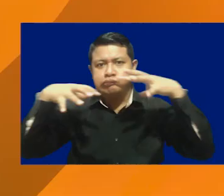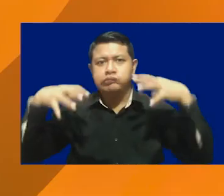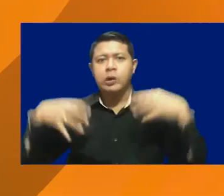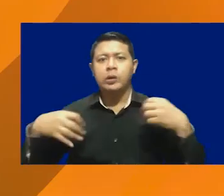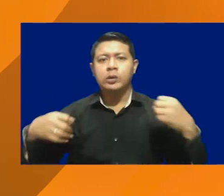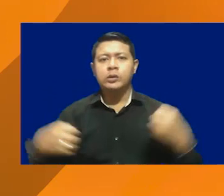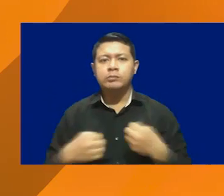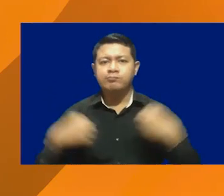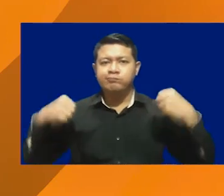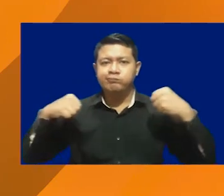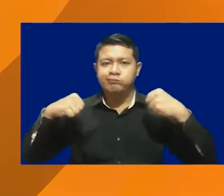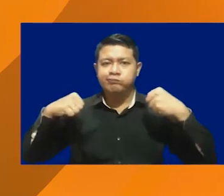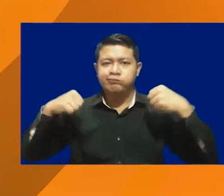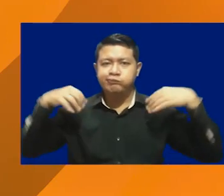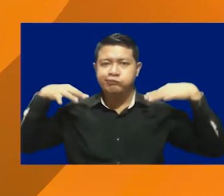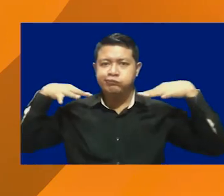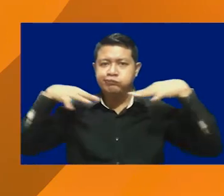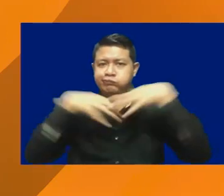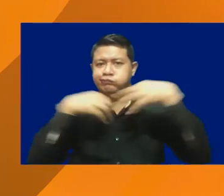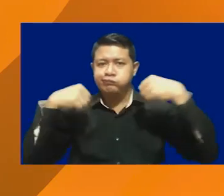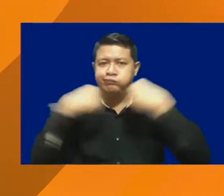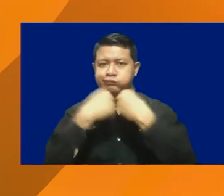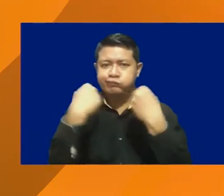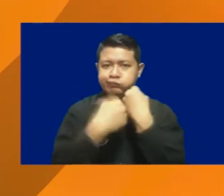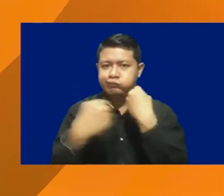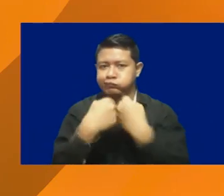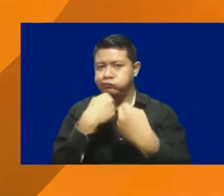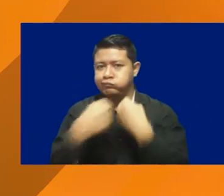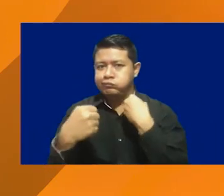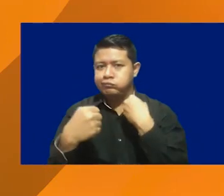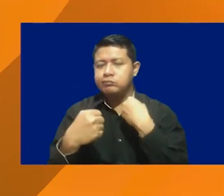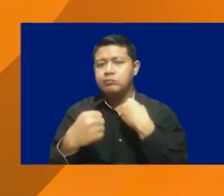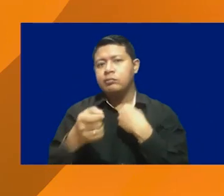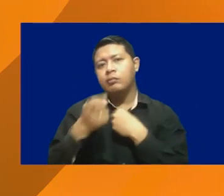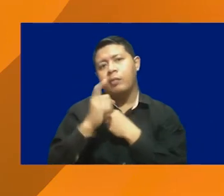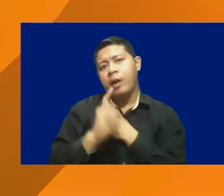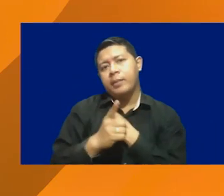kekerasan, dan sebagainya. Apa yang menjadi sebab